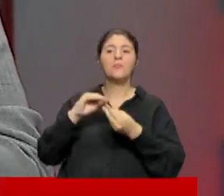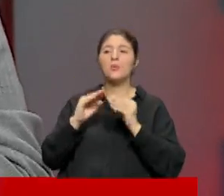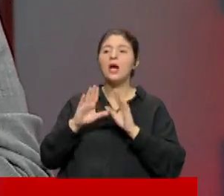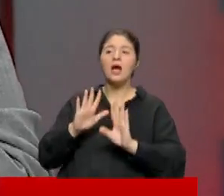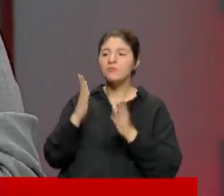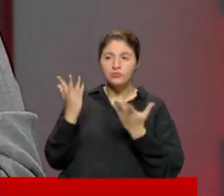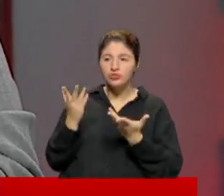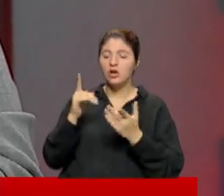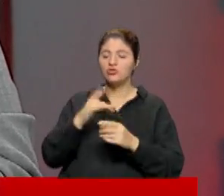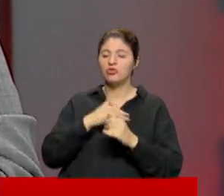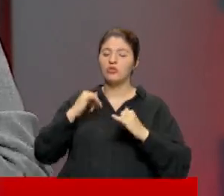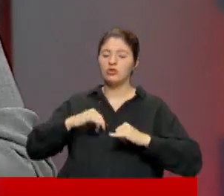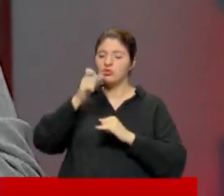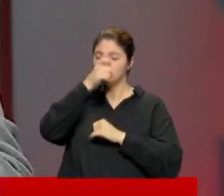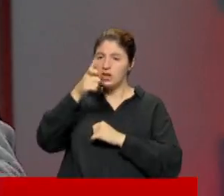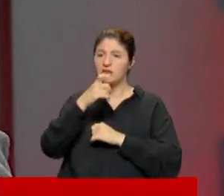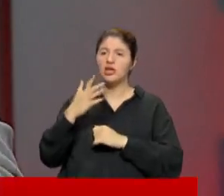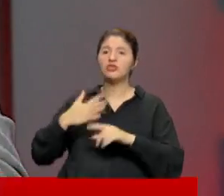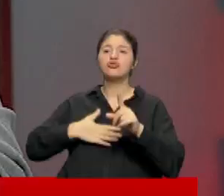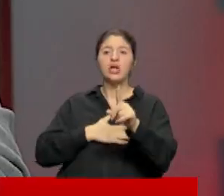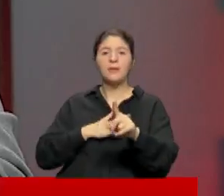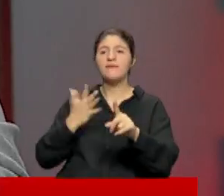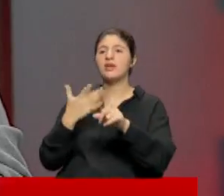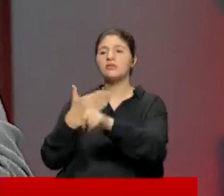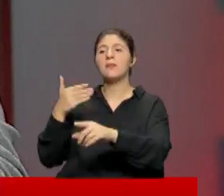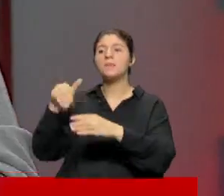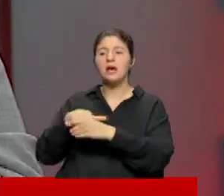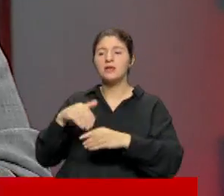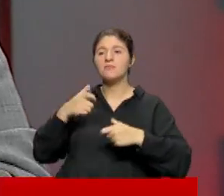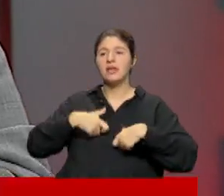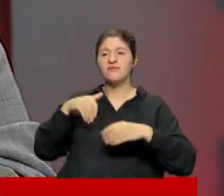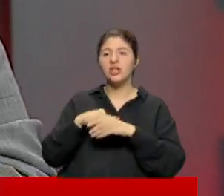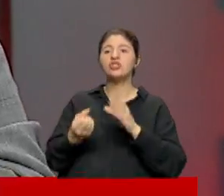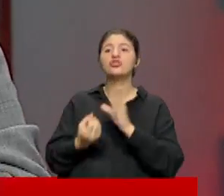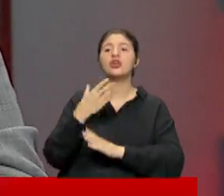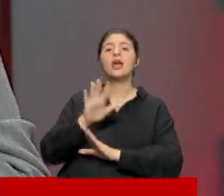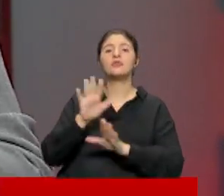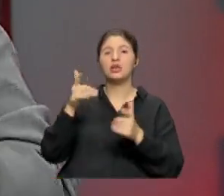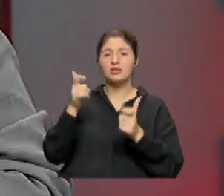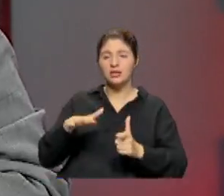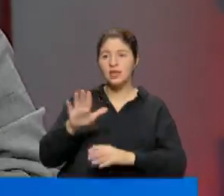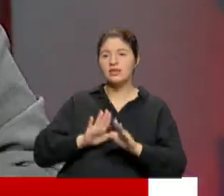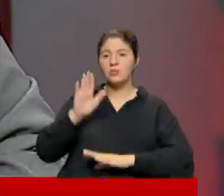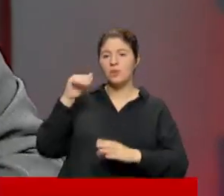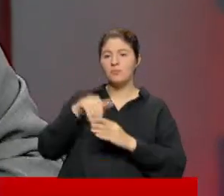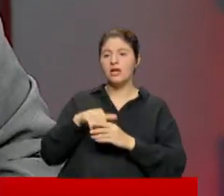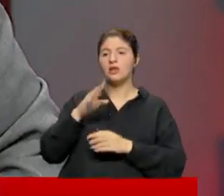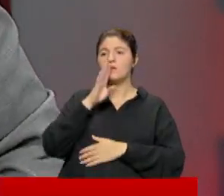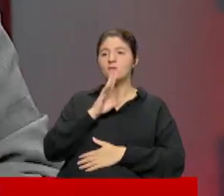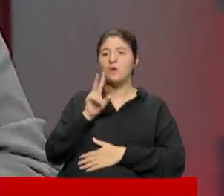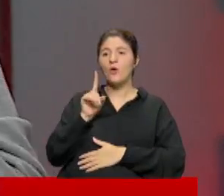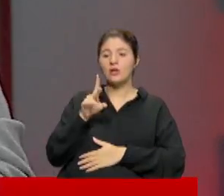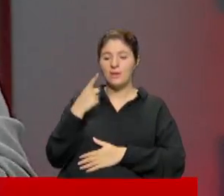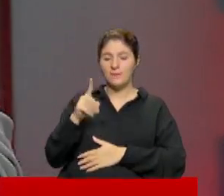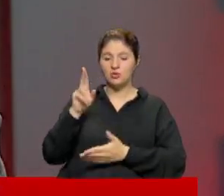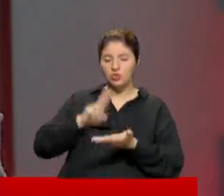için Türkiye'de Gönül rahat ıyla Cumhuriyet Halk Partisi'nin veya diğer partilerin milletvekili çıkaramayacağı yerlerde Demokrat Parti 412 b000